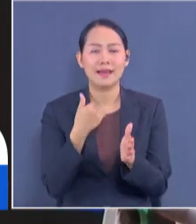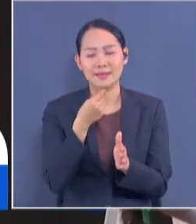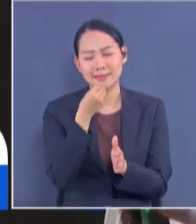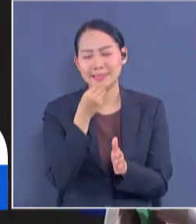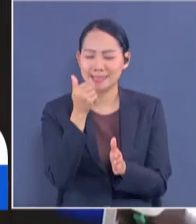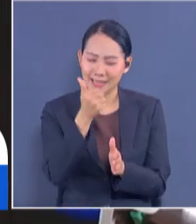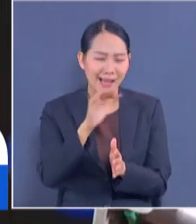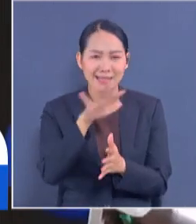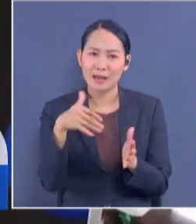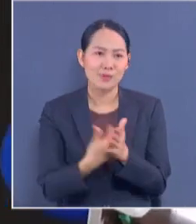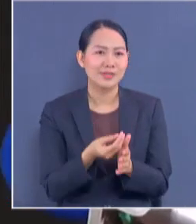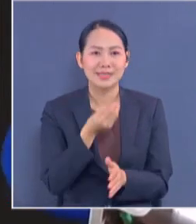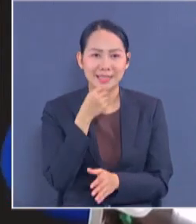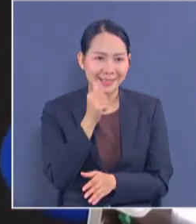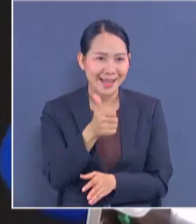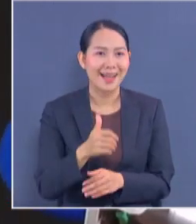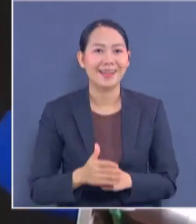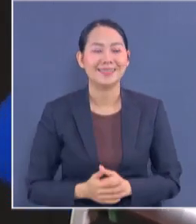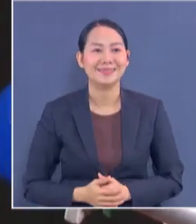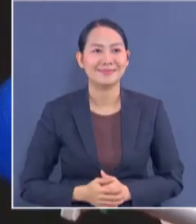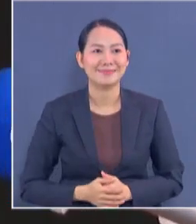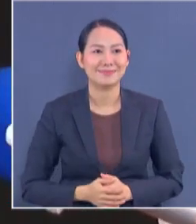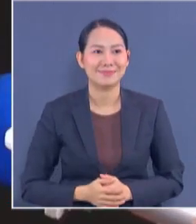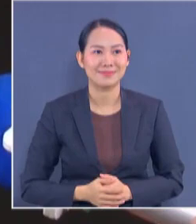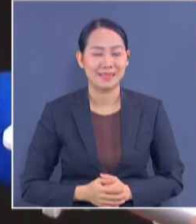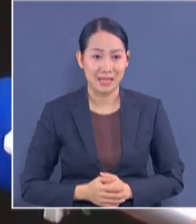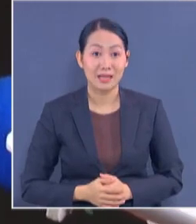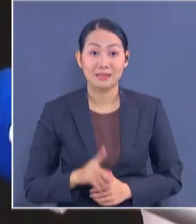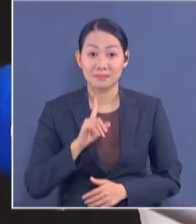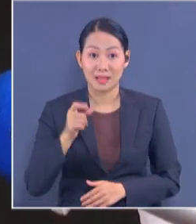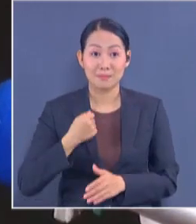าย ไม่กลัวเลย เลี้ยงง่ายพริกกะปินะฮะเขาทำอร่อย